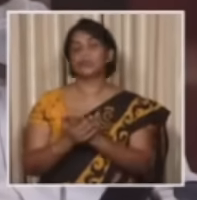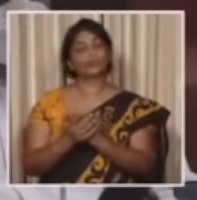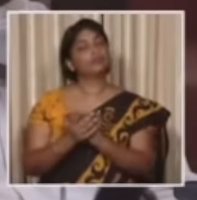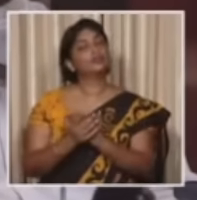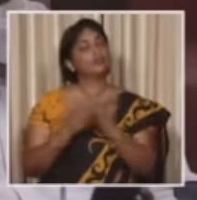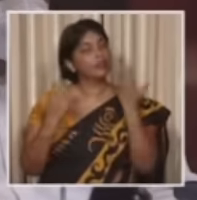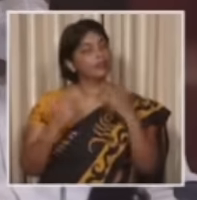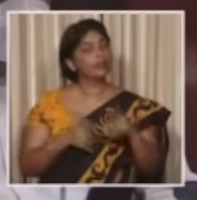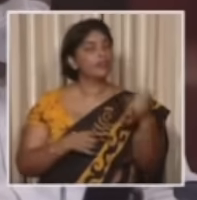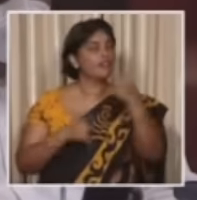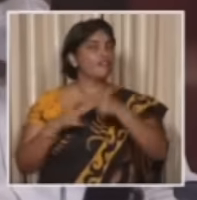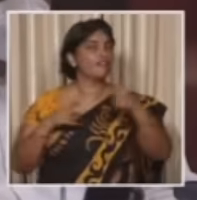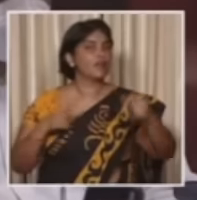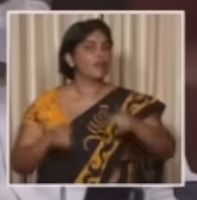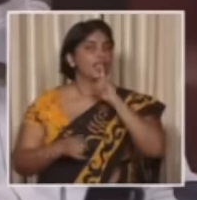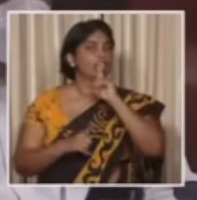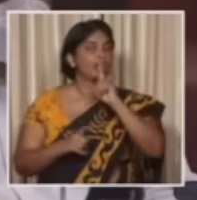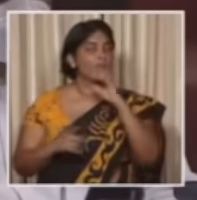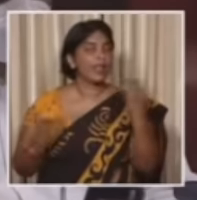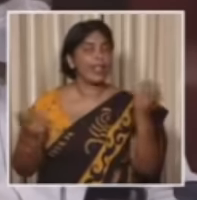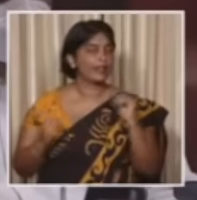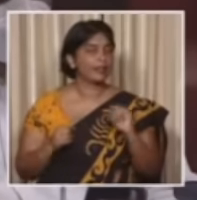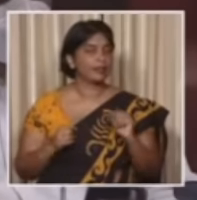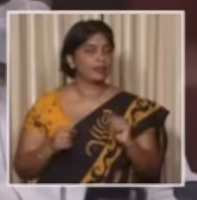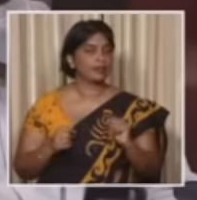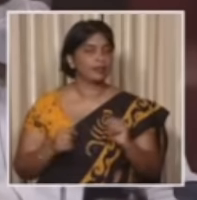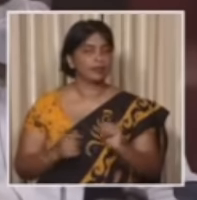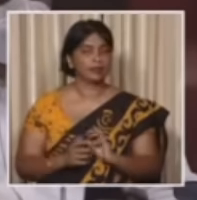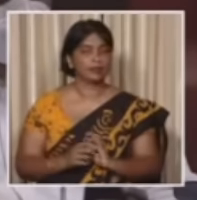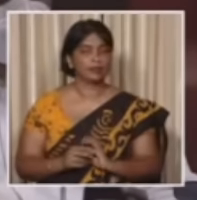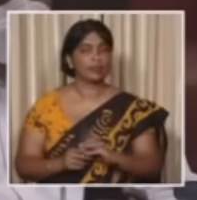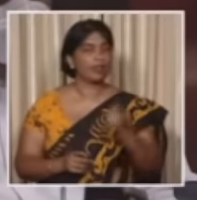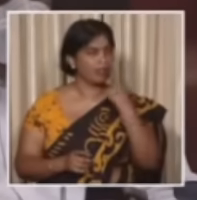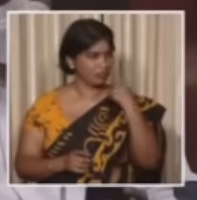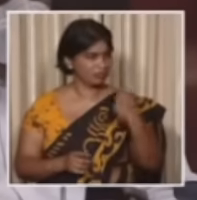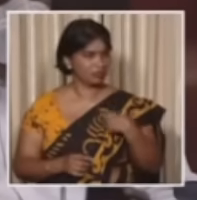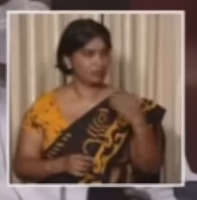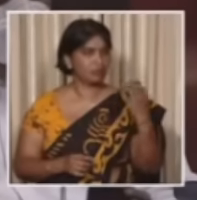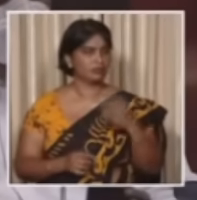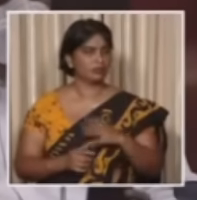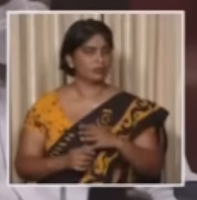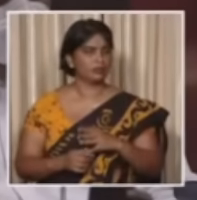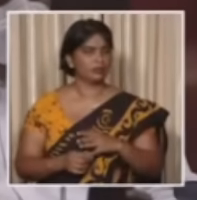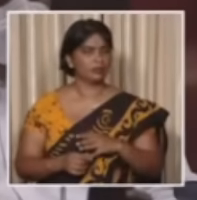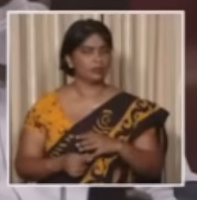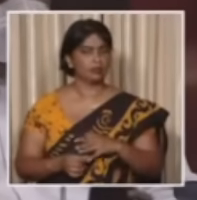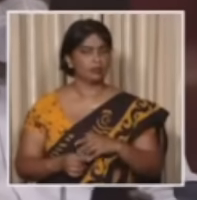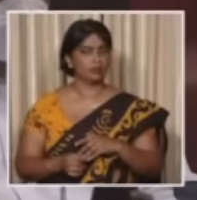කරපු වෙලාවේ ඇයි විපක්ෂය කතා කළේ නැත්තේ? මෙතුමා කියනවා. හරි.